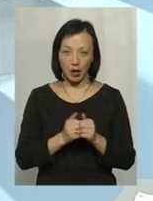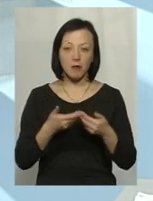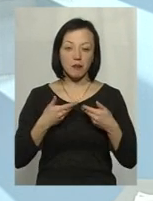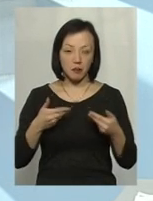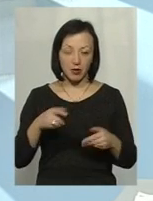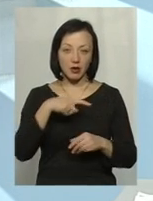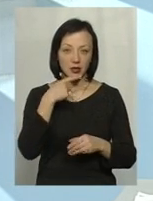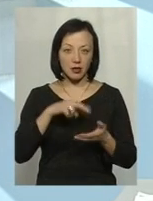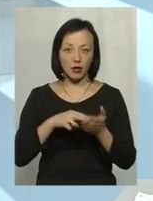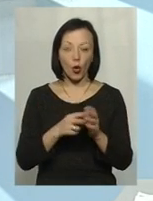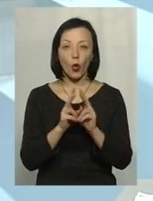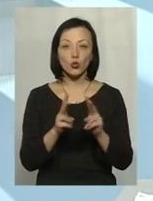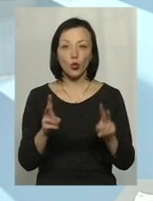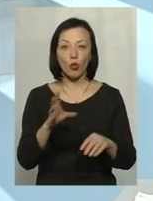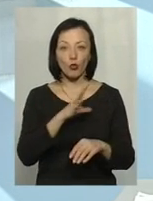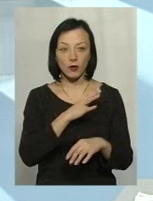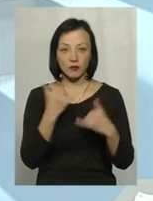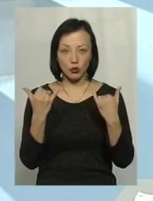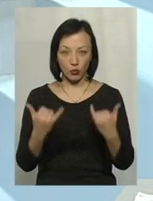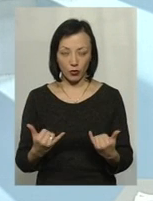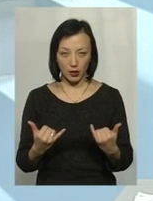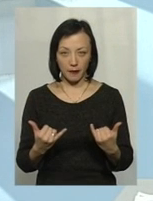що той, хто був сьогодні